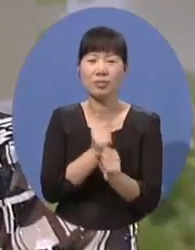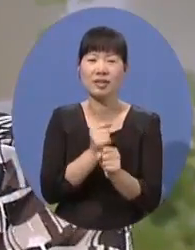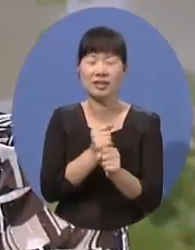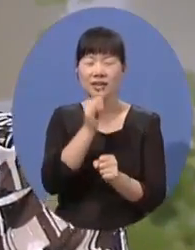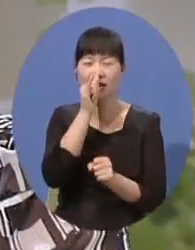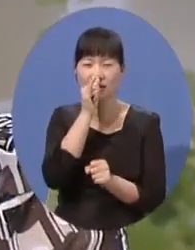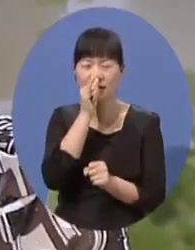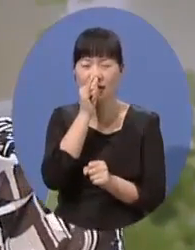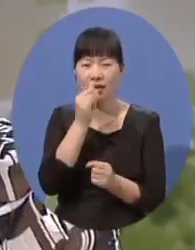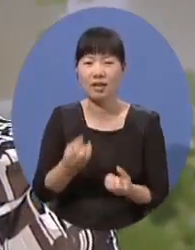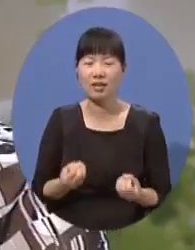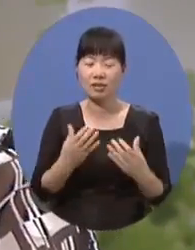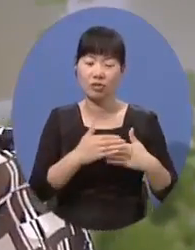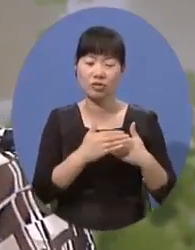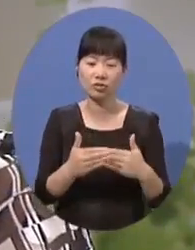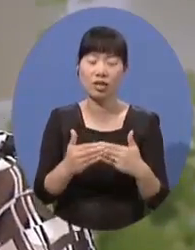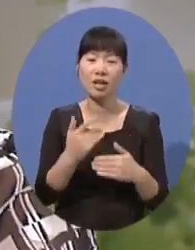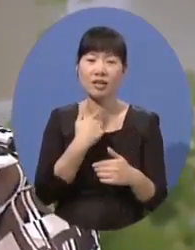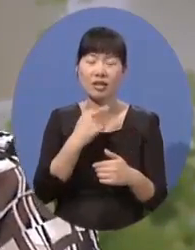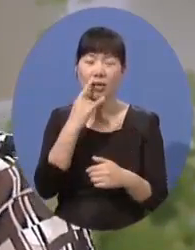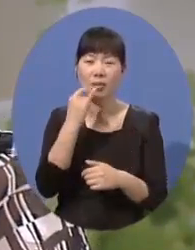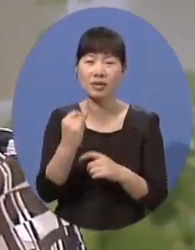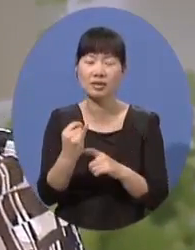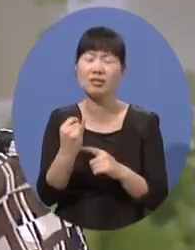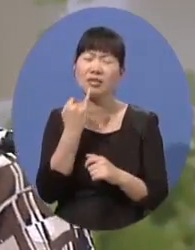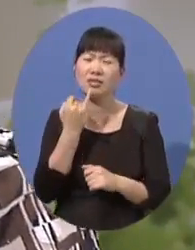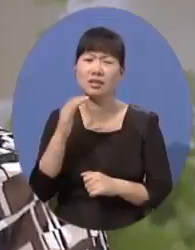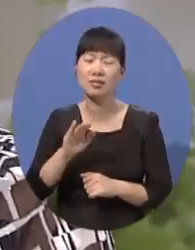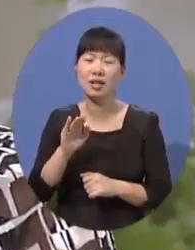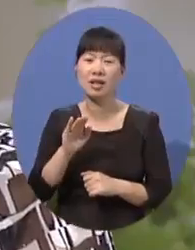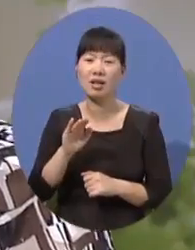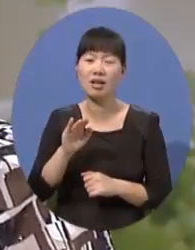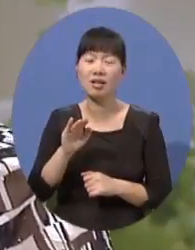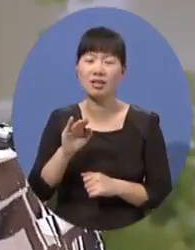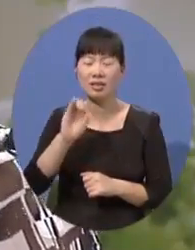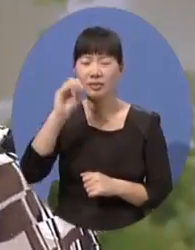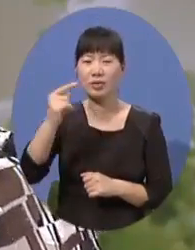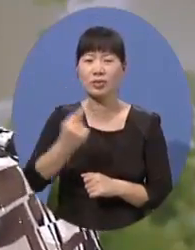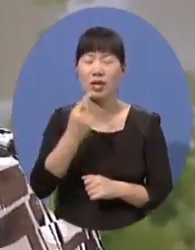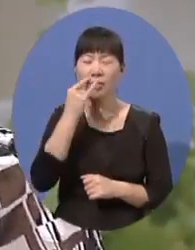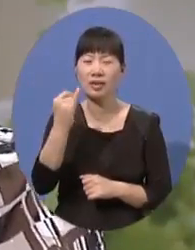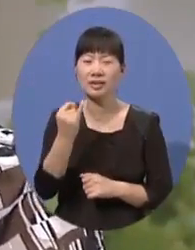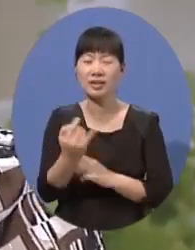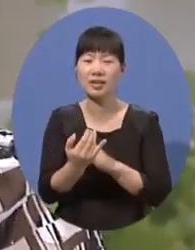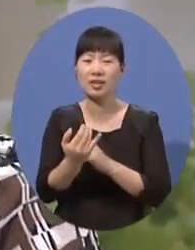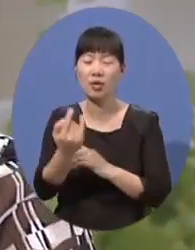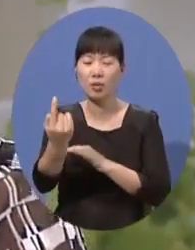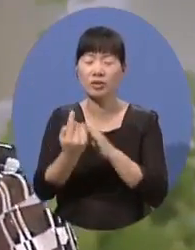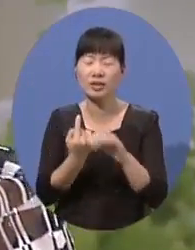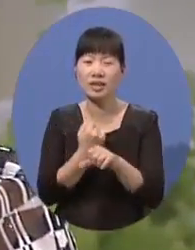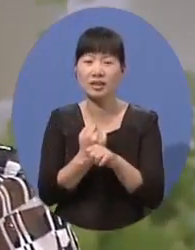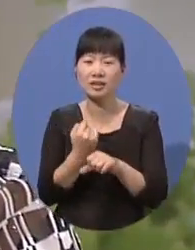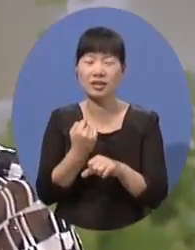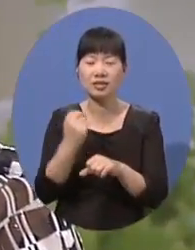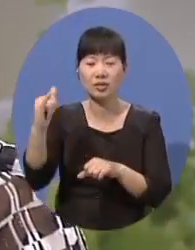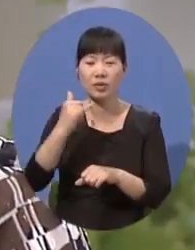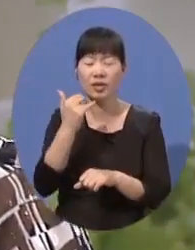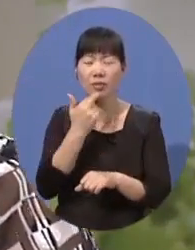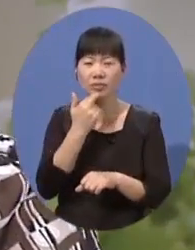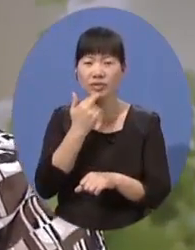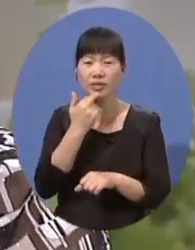이렇게 행사를 진행하시던 어머님들은 이제 괜찮았는데, 그 어머님은 사전에 연락이, 그러니까 오신다는 그런 사전에 연락